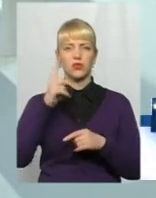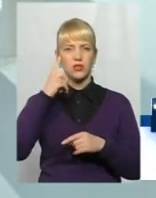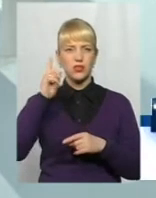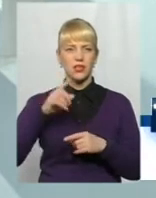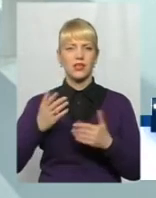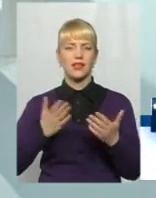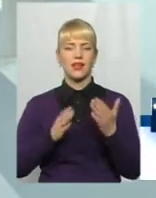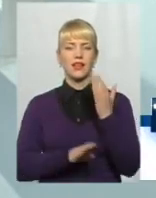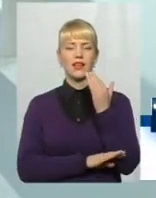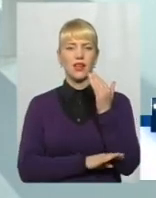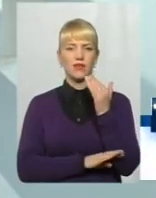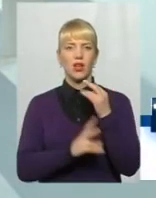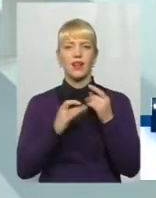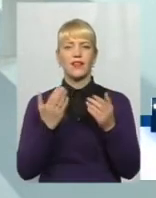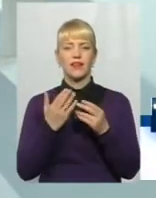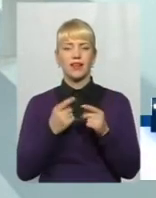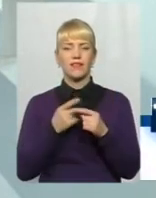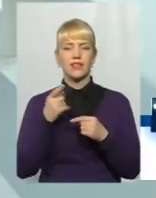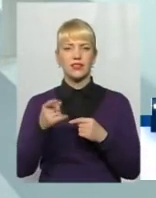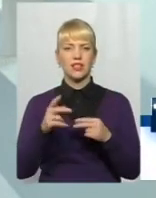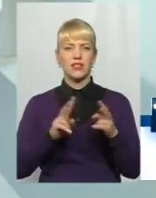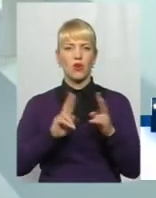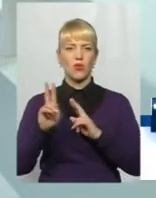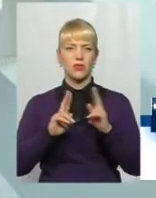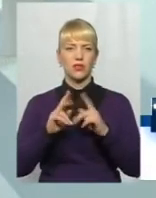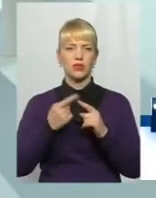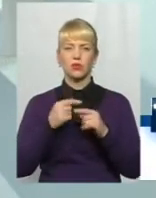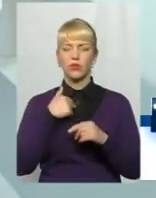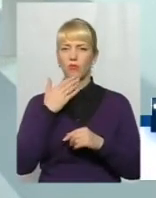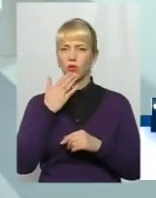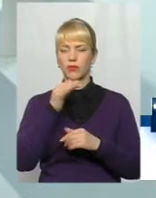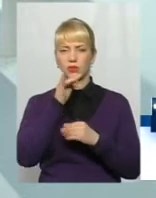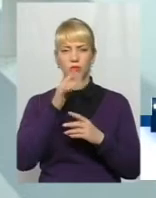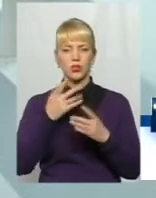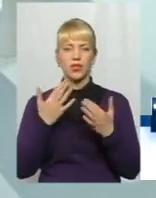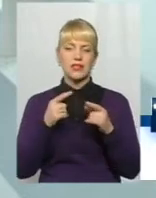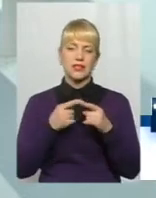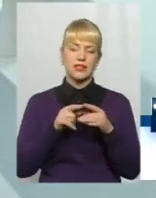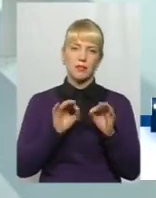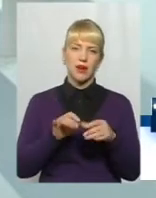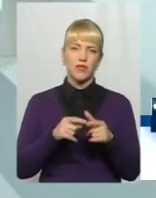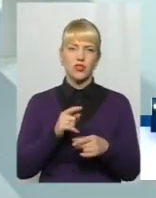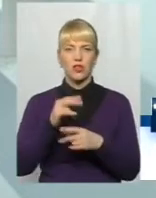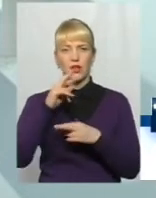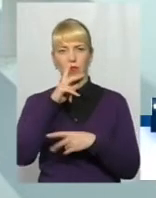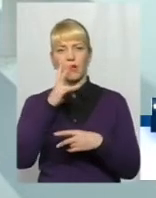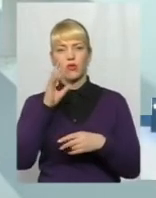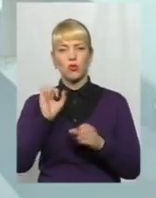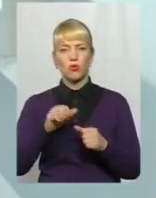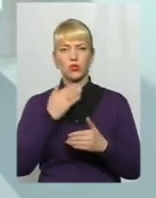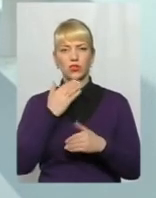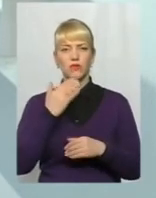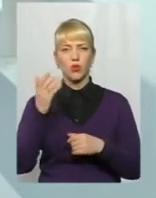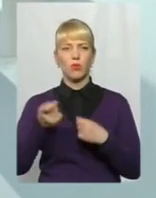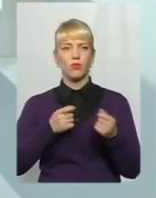яке дерево, на якій відстані обрізати. Тому прокоментувати я це не можу, наскільки це правильно чи неправильно, але можна звернутися в